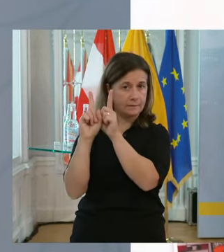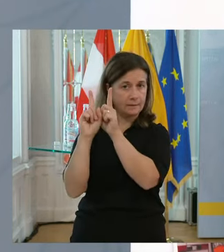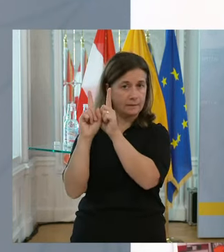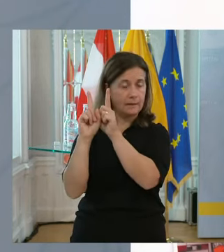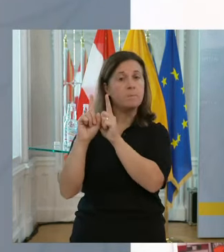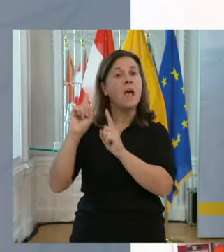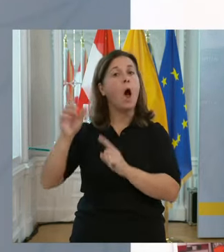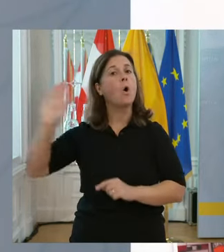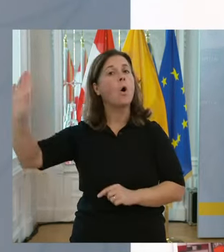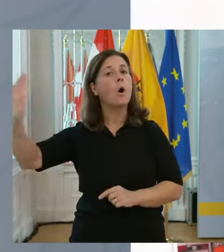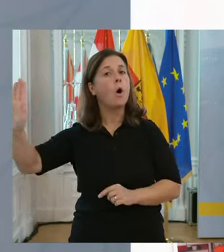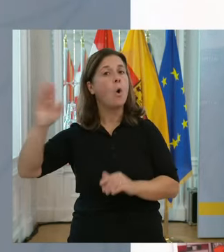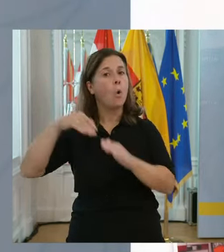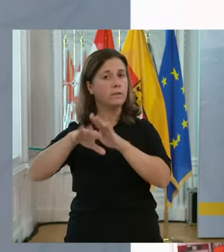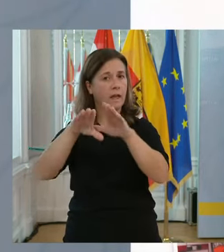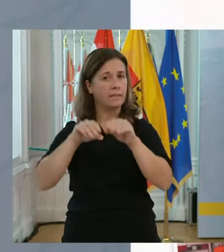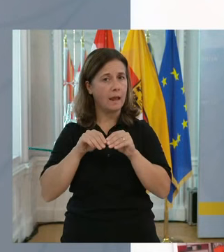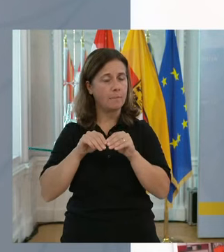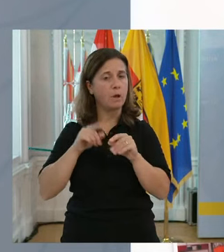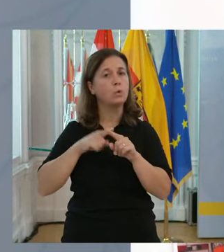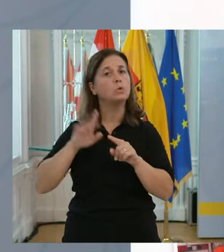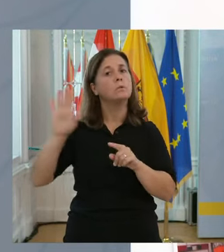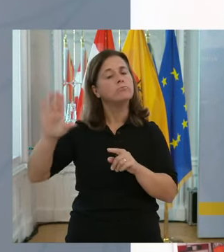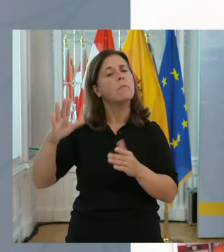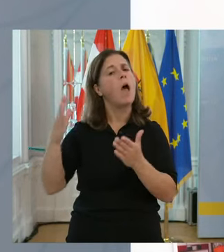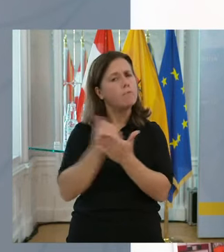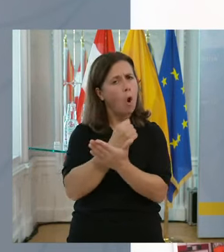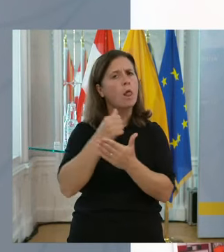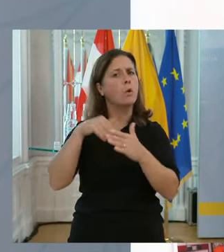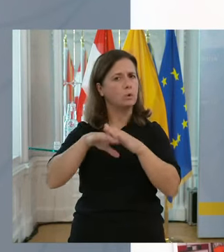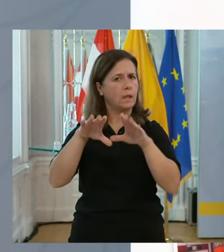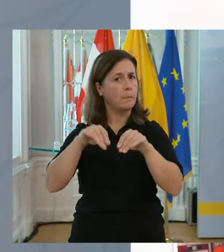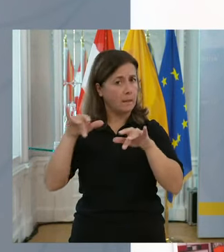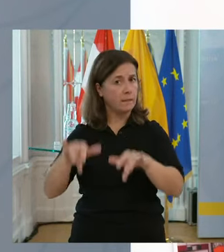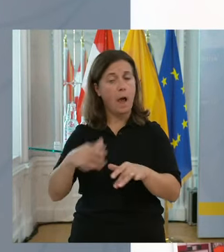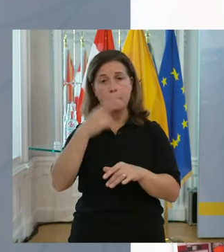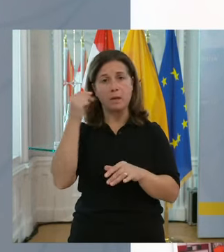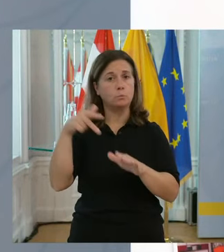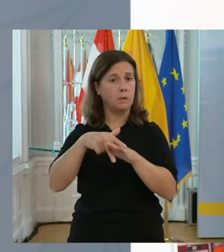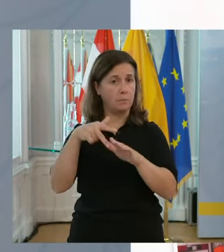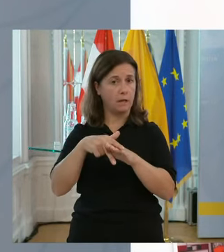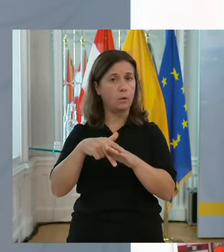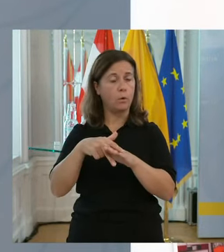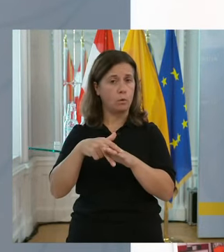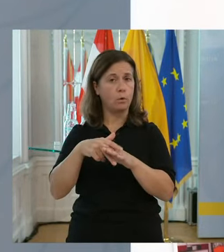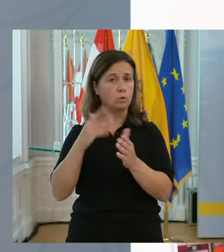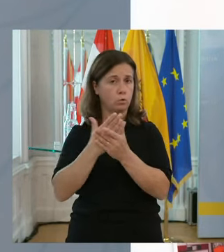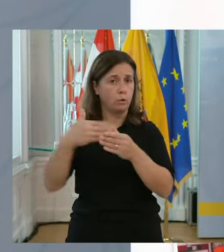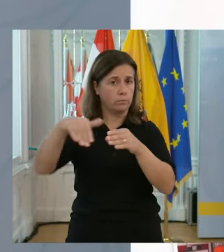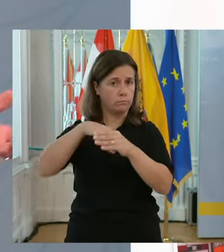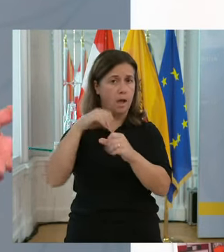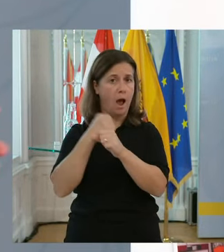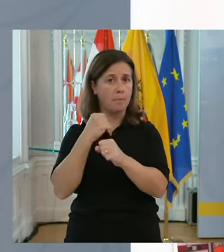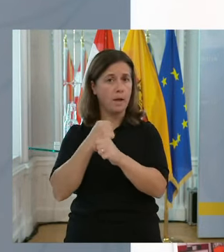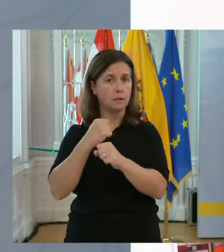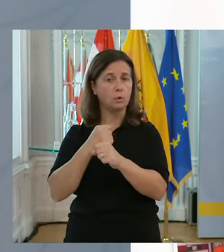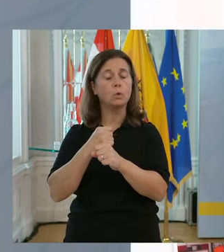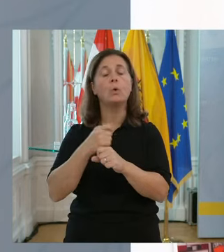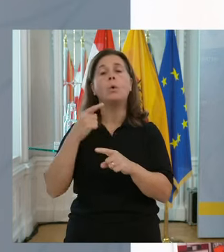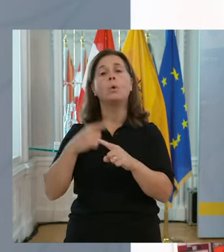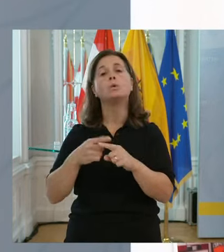dass auch in seinem Unternehmen und seinem erfolgreichen Unternehmen Menschen mit Behinderung arbeiten und dass